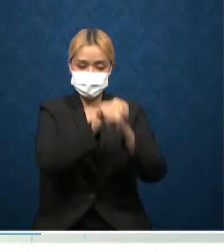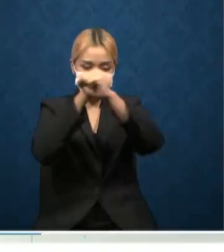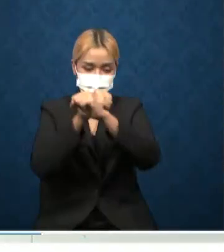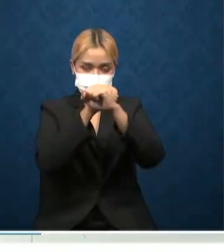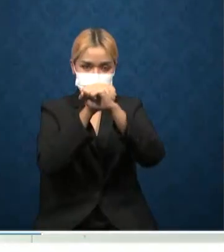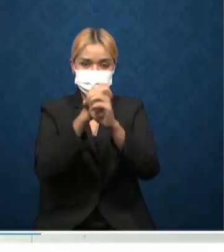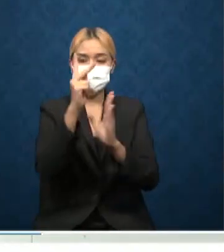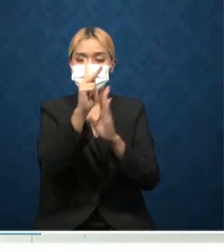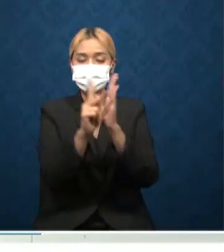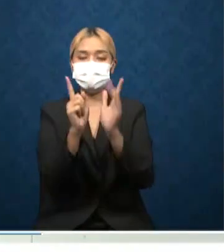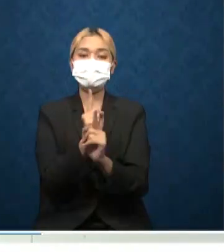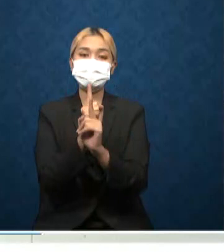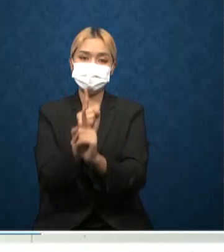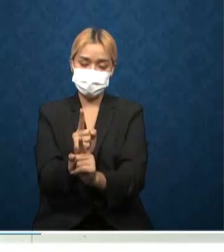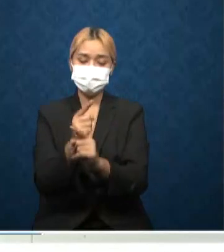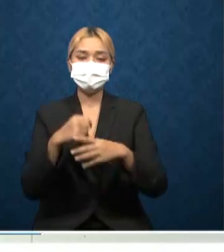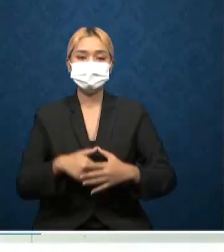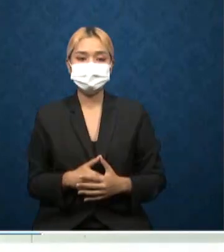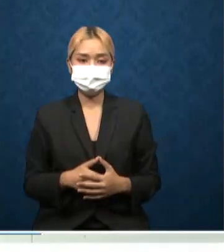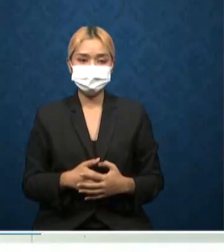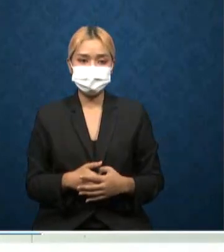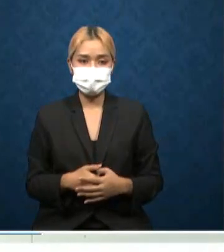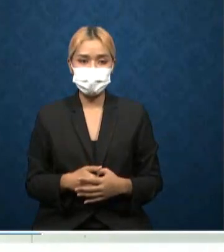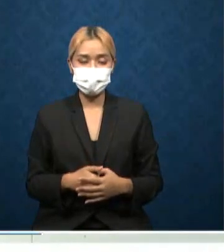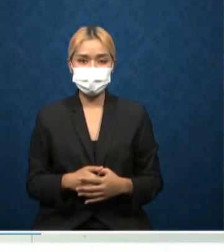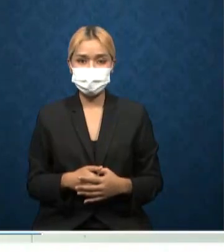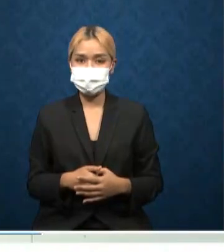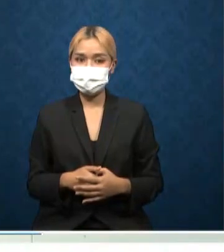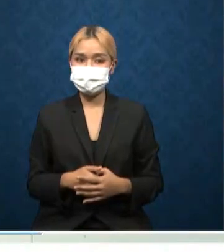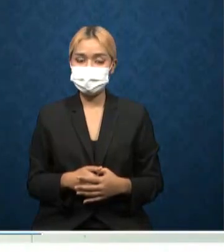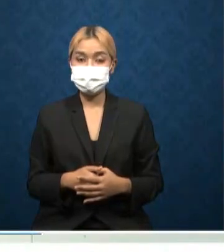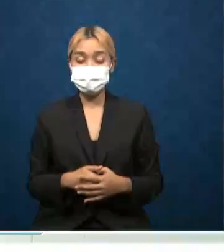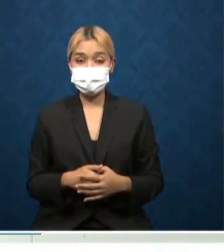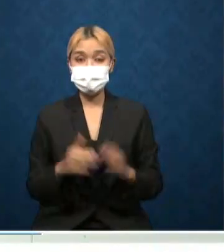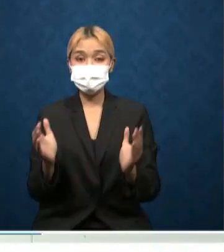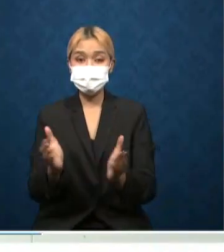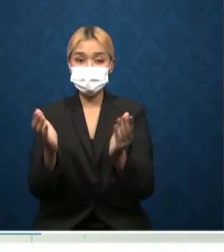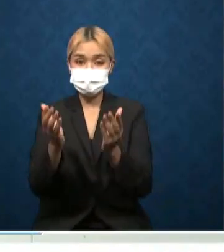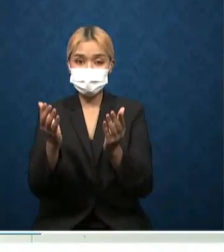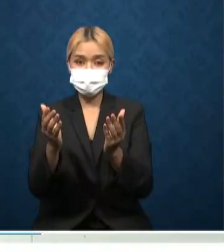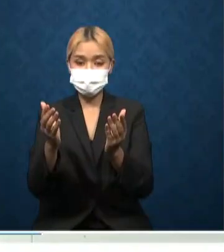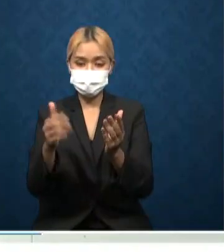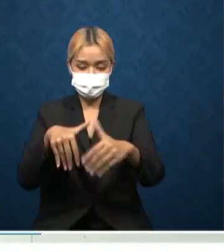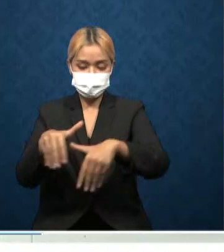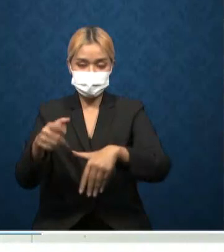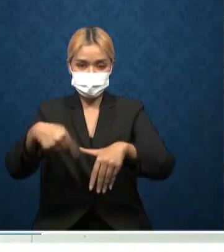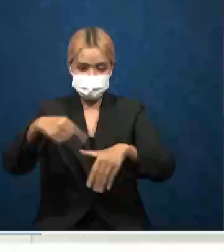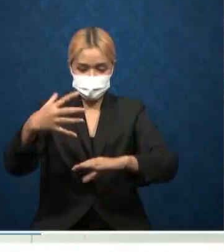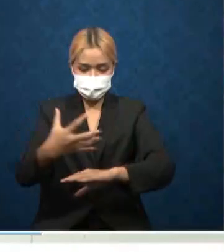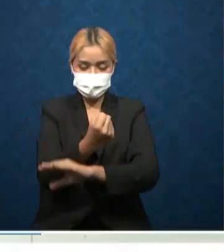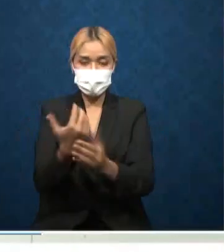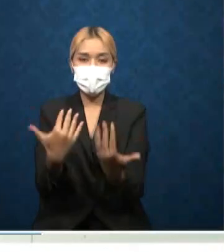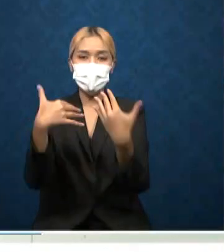ประชาธิปไตยอันมีพระมหากษัตริย์ทรงเป็นประมุขและส่งเสริมการมีส่วนร่วมทางการเมืองของประชาชน